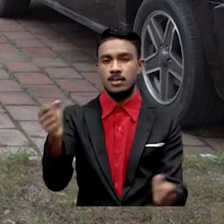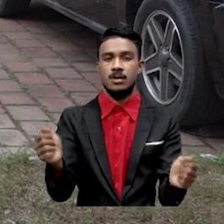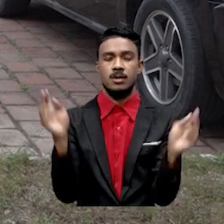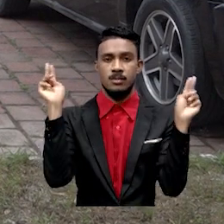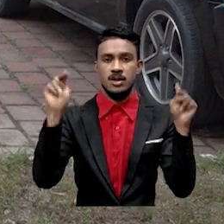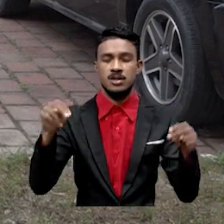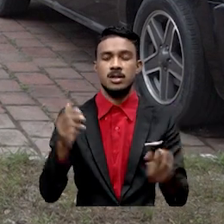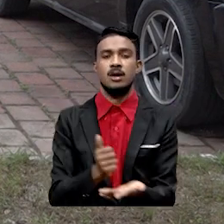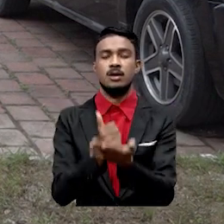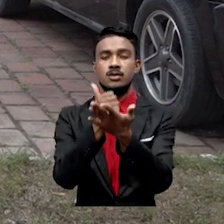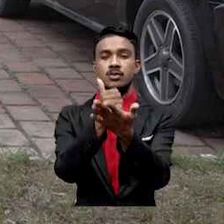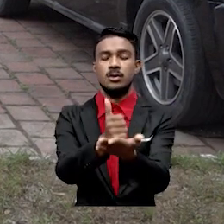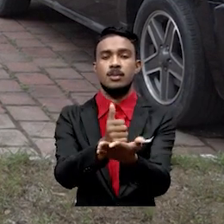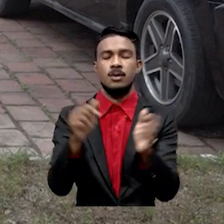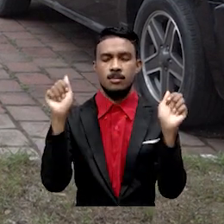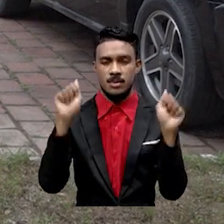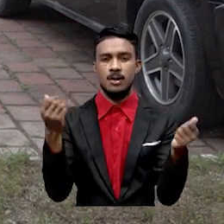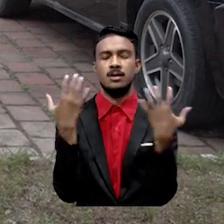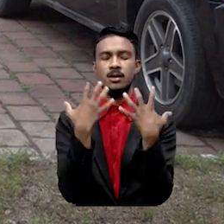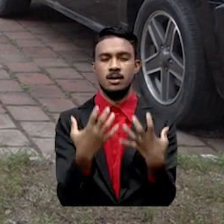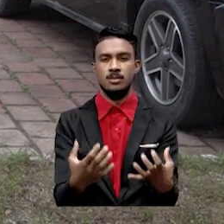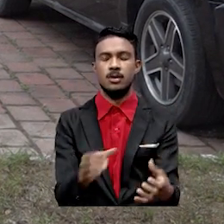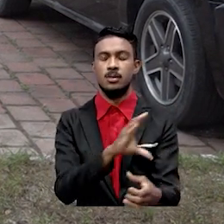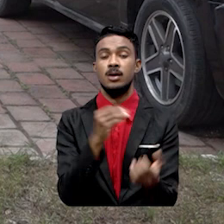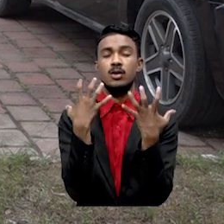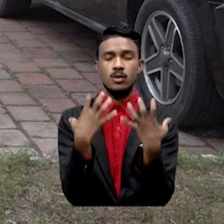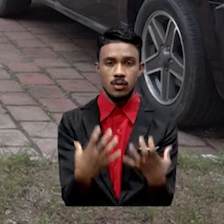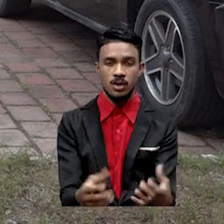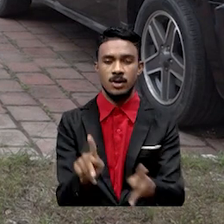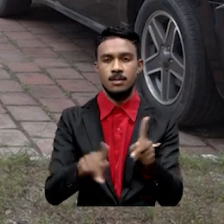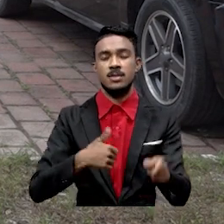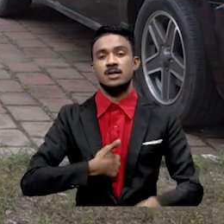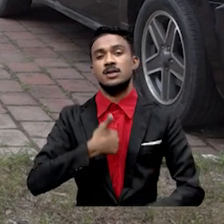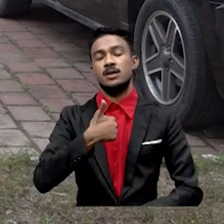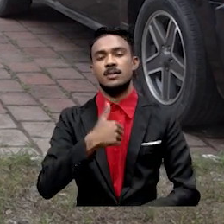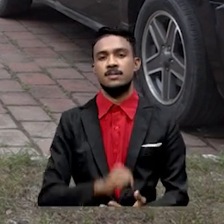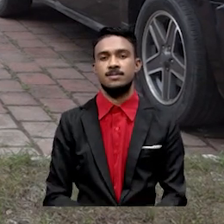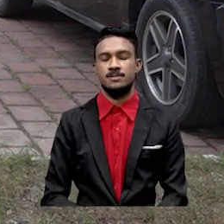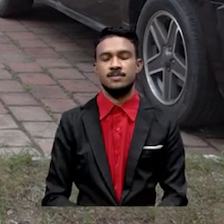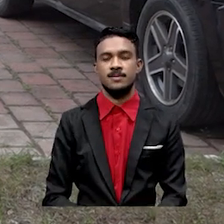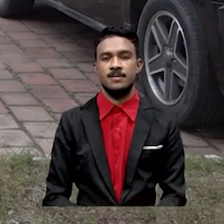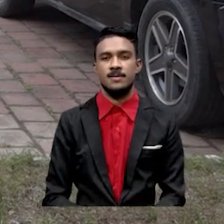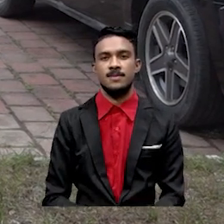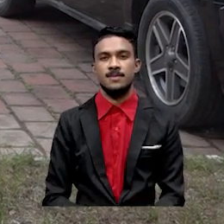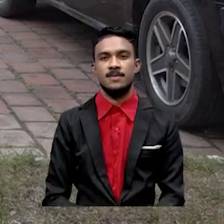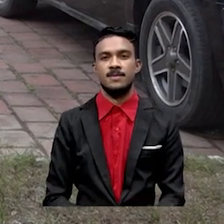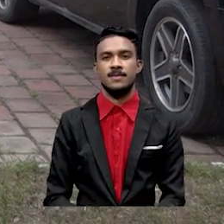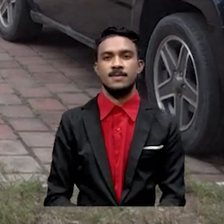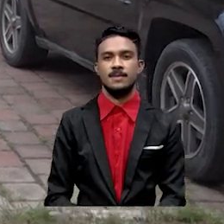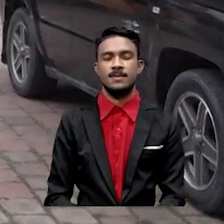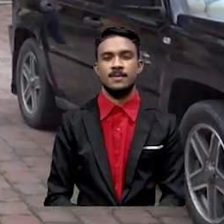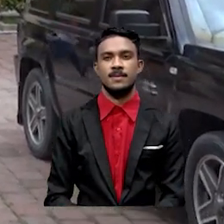lolo liman bamalu ho dihakman todang nebe itenya maluk sira sintiba. Equipa cobertura, Ziemens.